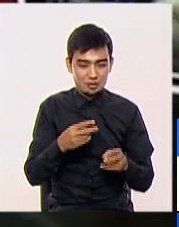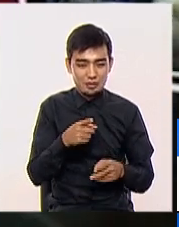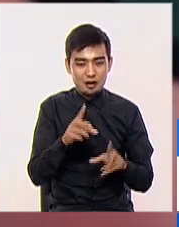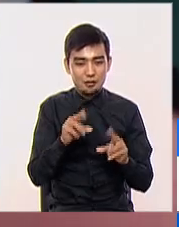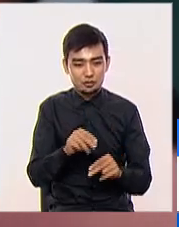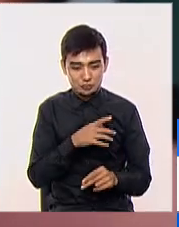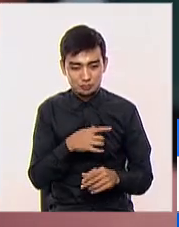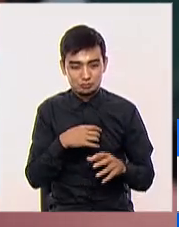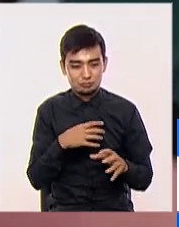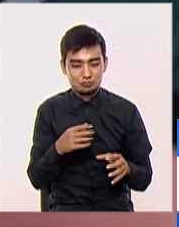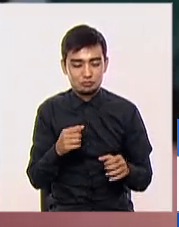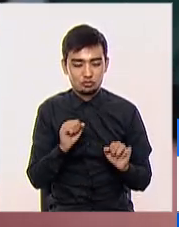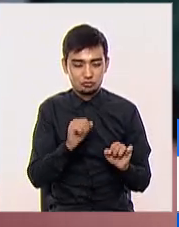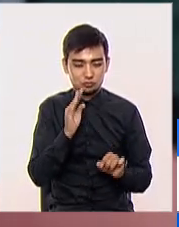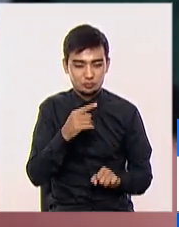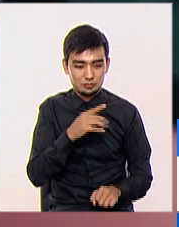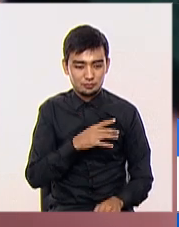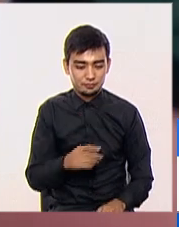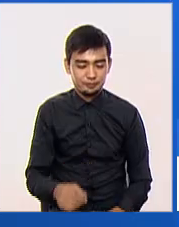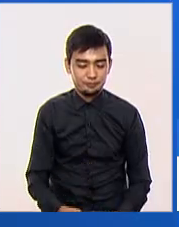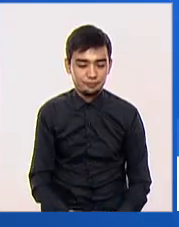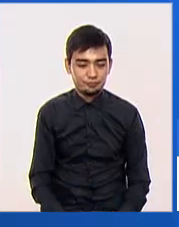обещают обеспечить безопасность.